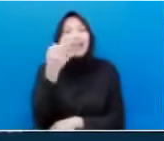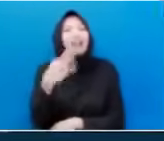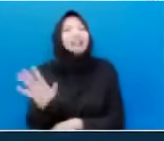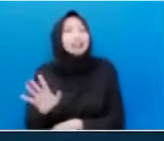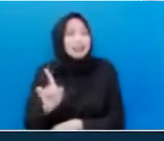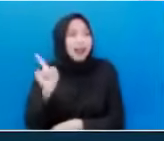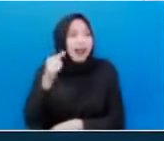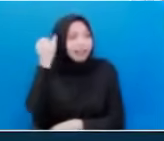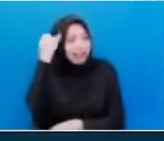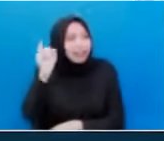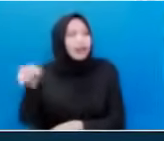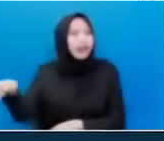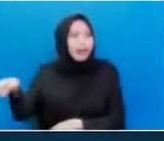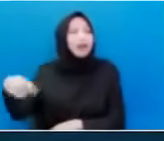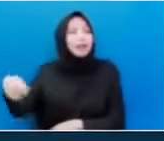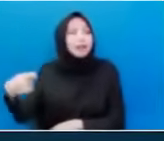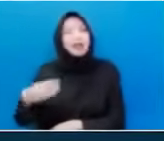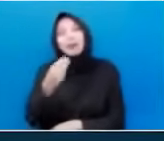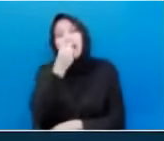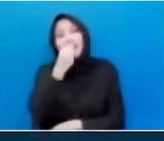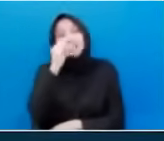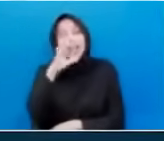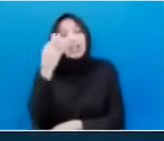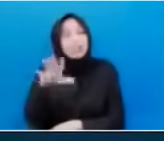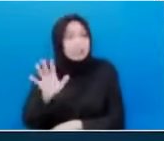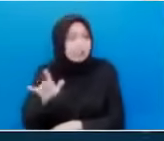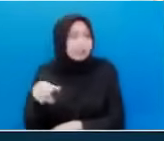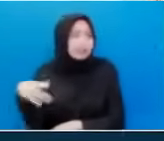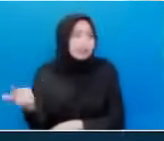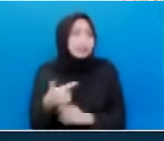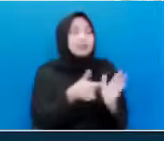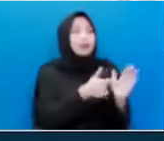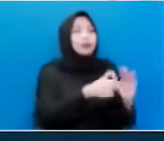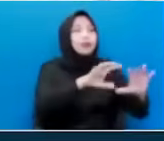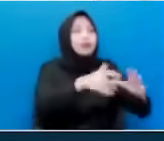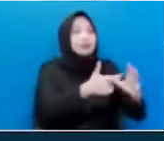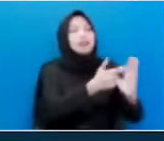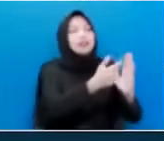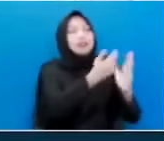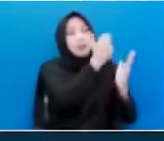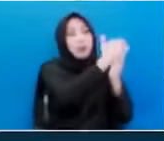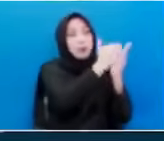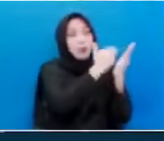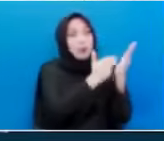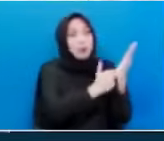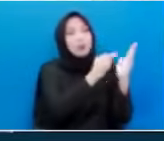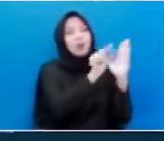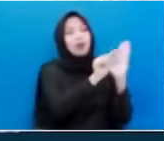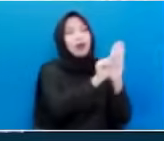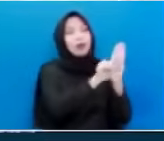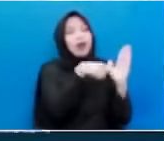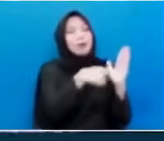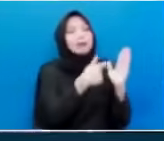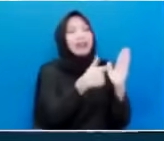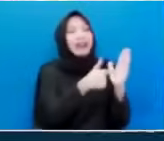muncul ide seperti itu apakah ini jangan-jangan nanti akan mengorbankan ee portfolio yang sudah diatur dalam undang-undang Kementerian